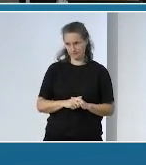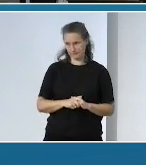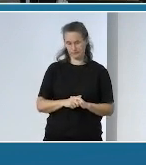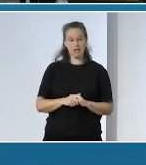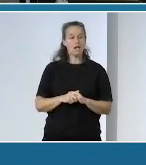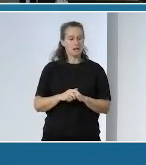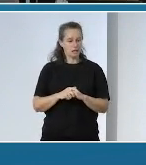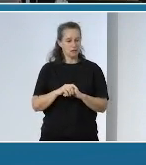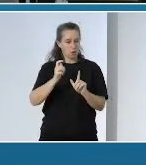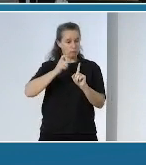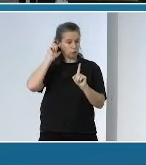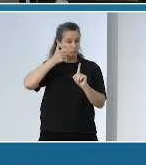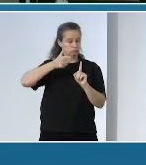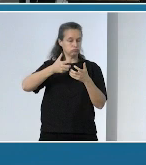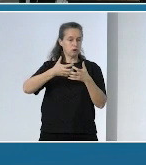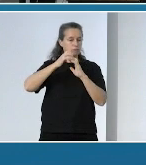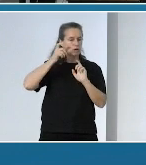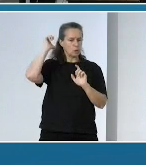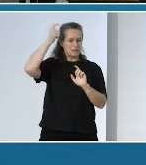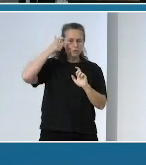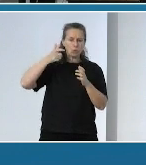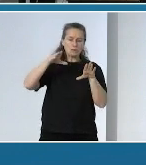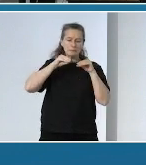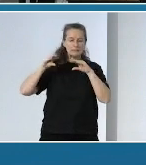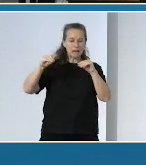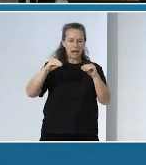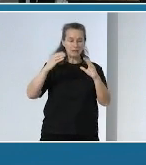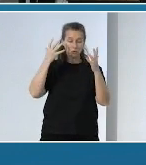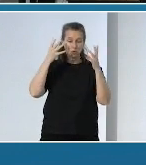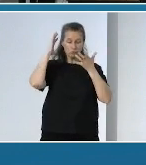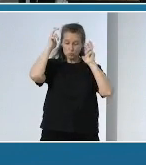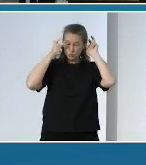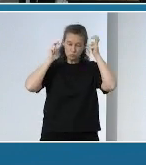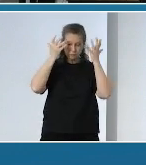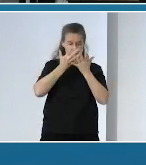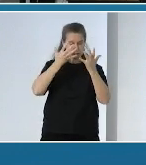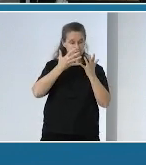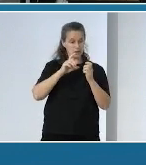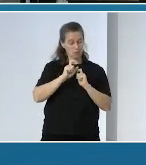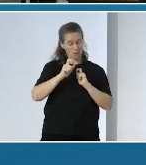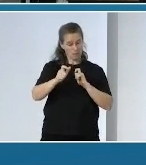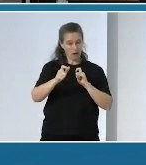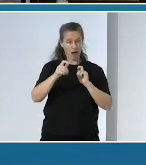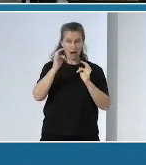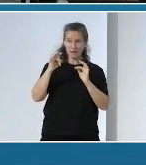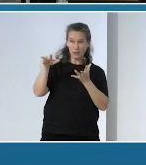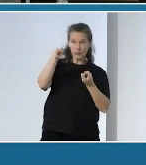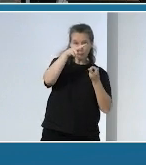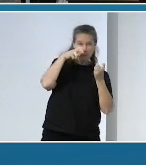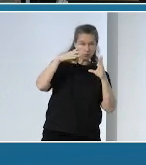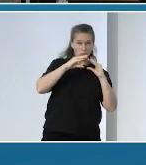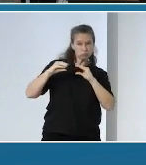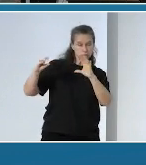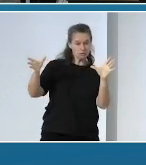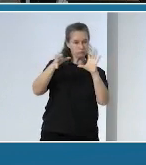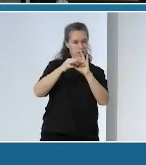comme la cognition spatiale. Les troubles vestibulaires ont vraiment, on verra, une incidence sur la